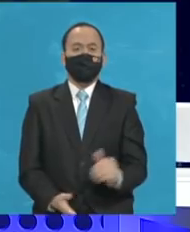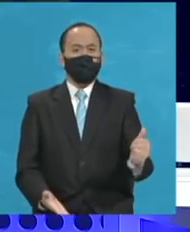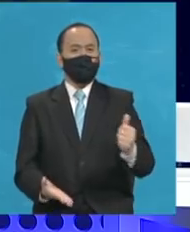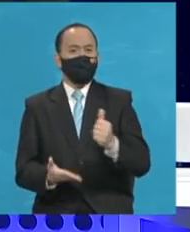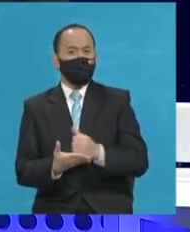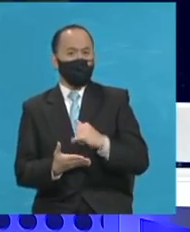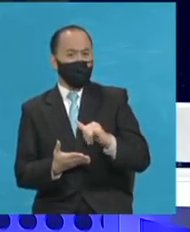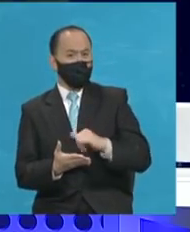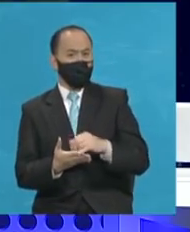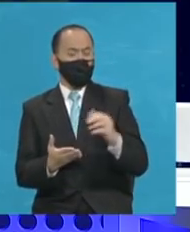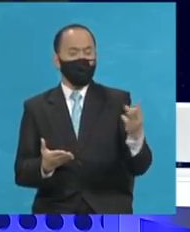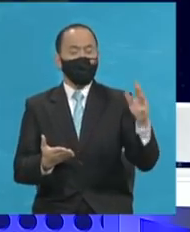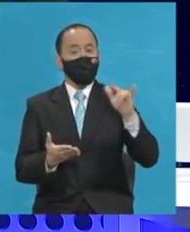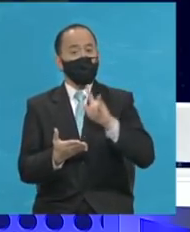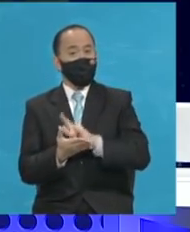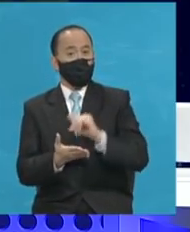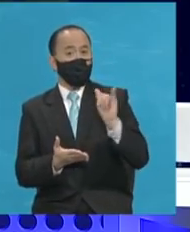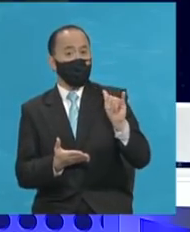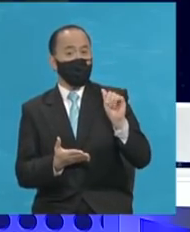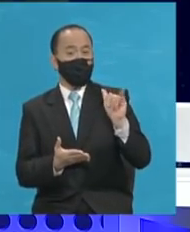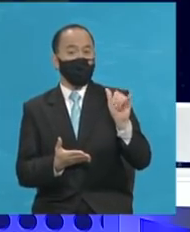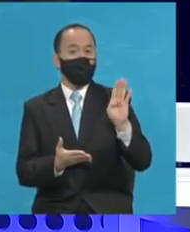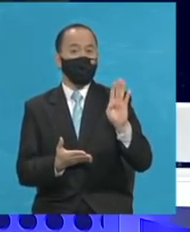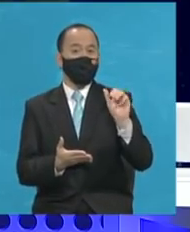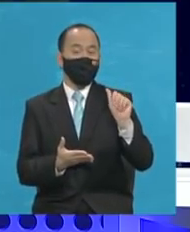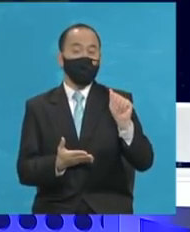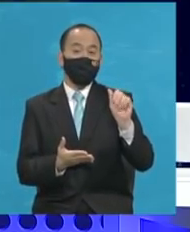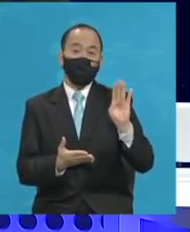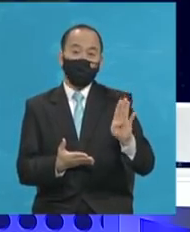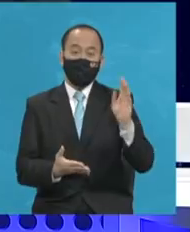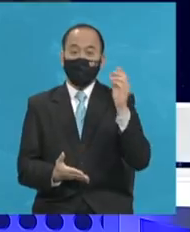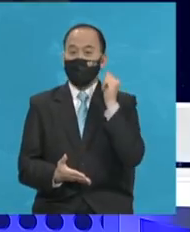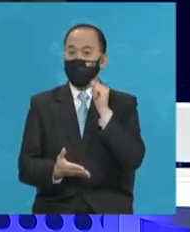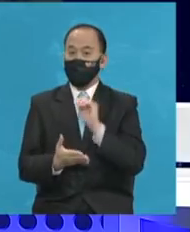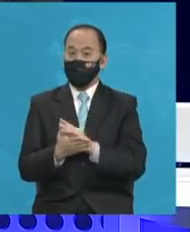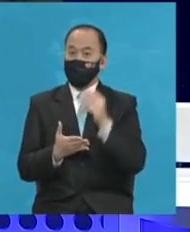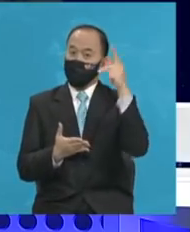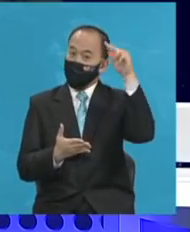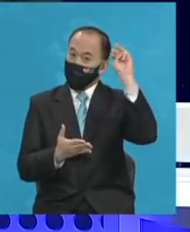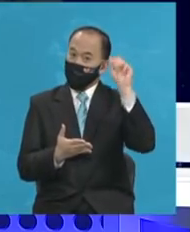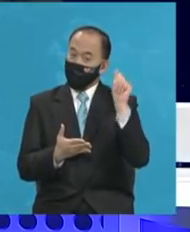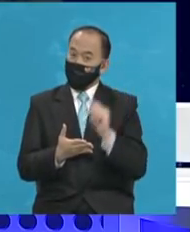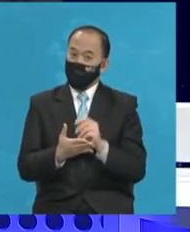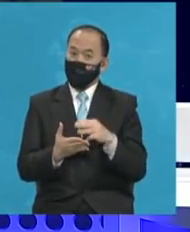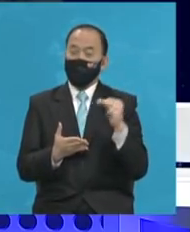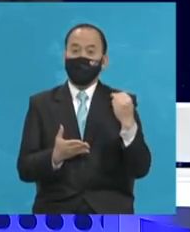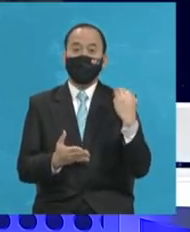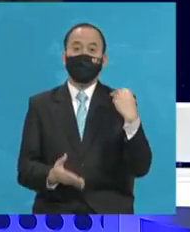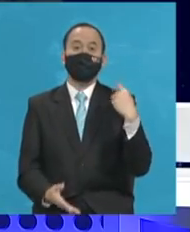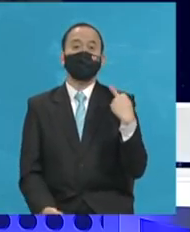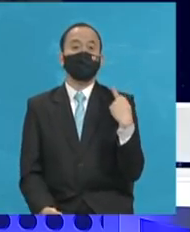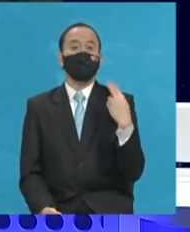hadir pagi mengadukan ketibaan yang amat berformat dan istri ialah yang terhormat minta tolong Raja meja Jenderal besar